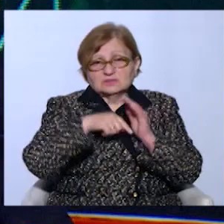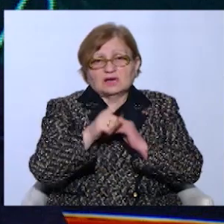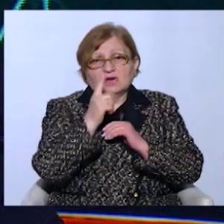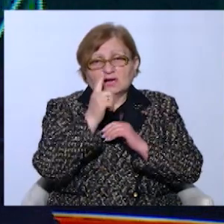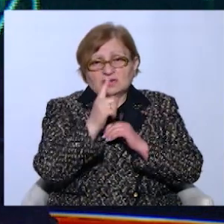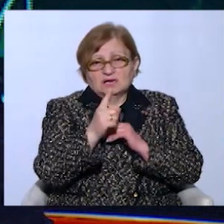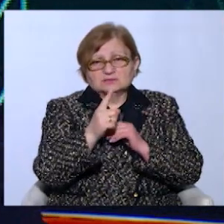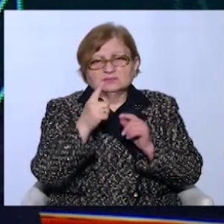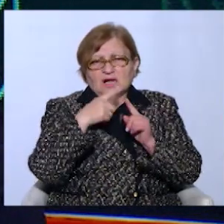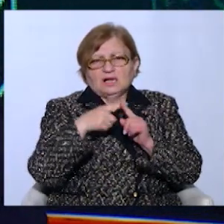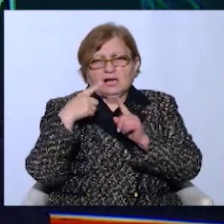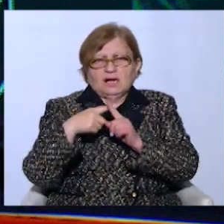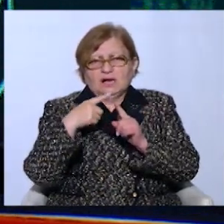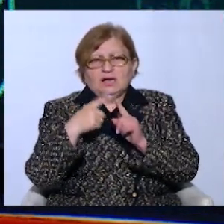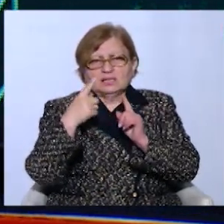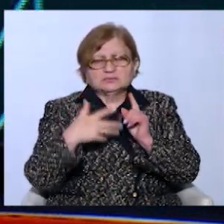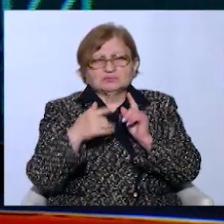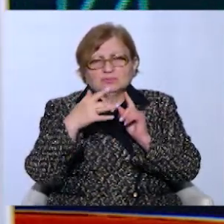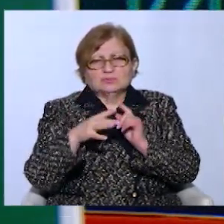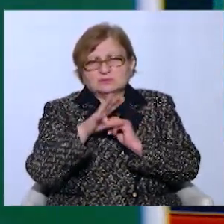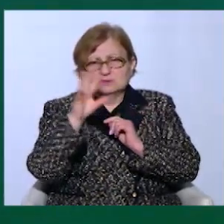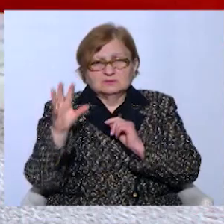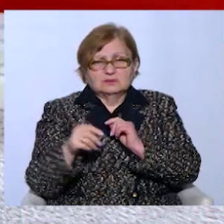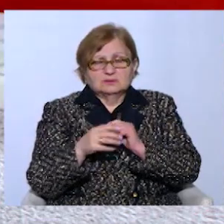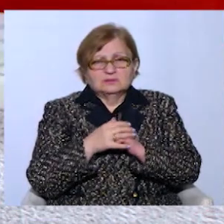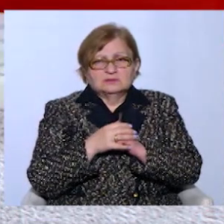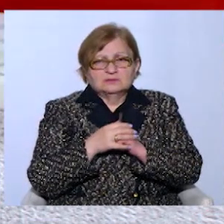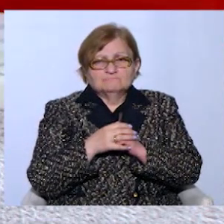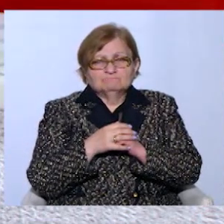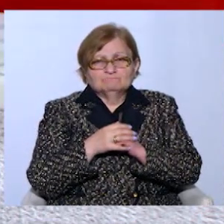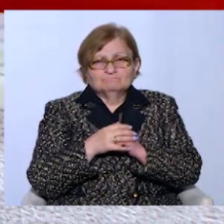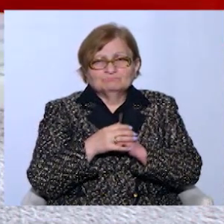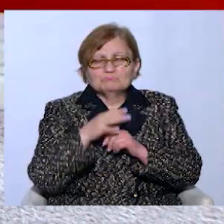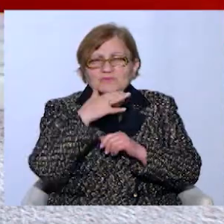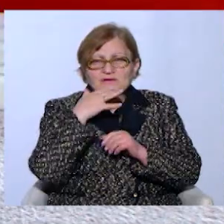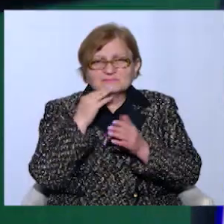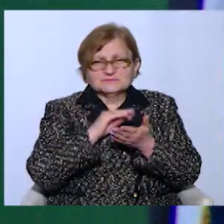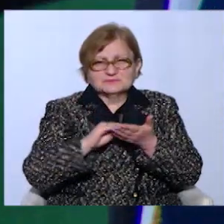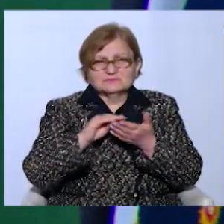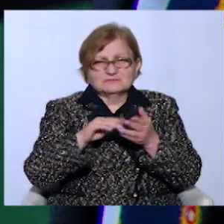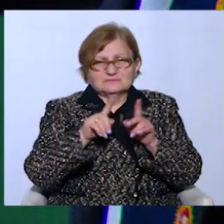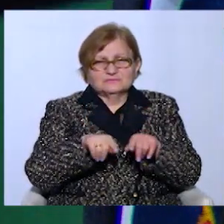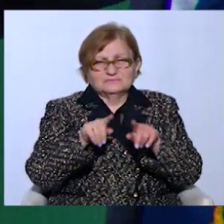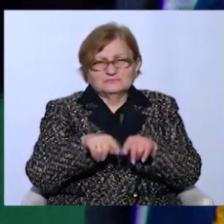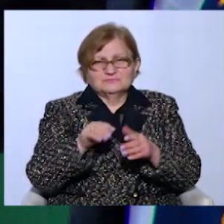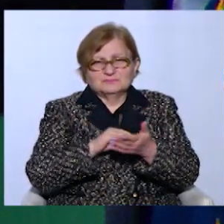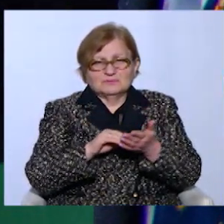დამატებული 1 მე 7-ი დამატებული 1 მე 7-ი კიდევ წერ ამას იმიტომ რომ 10 მე